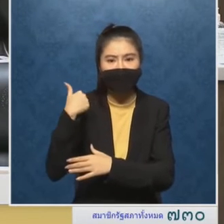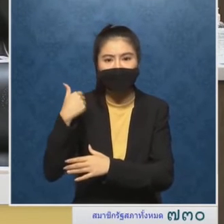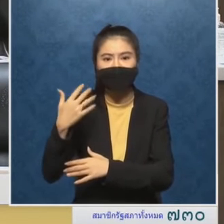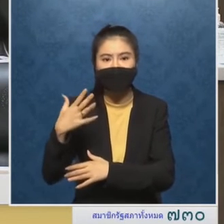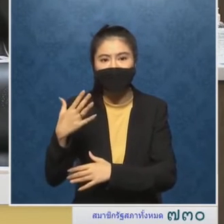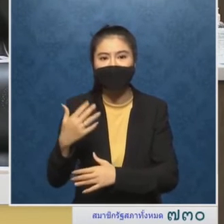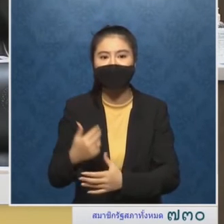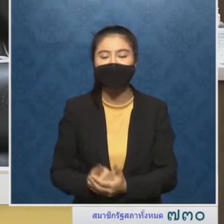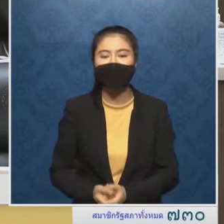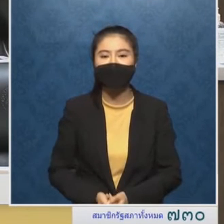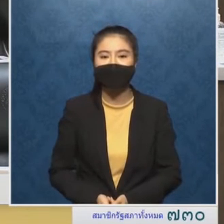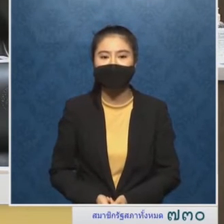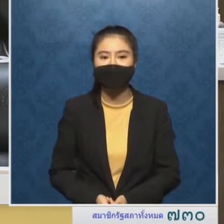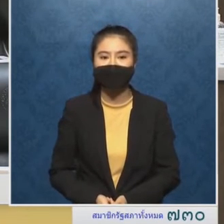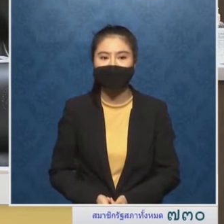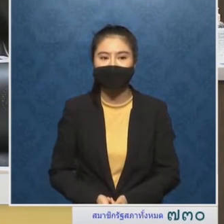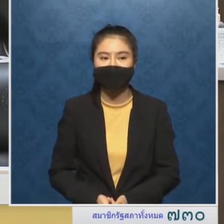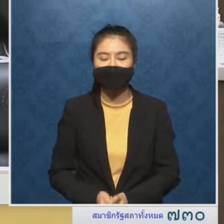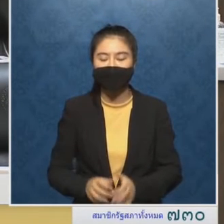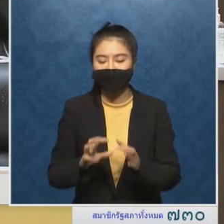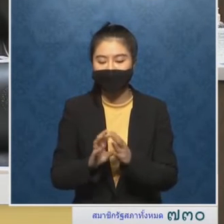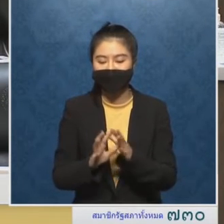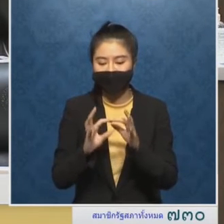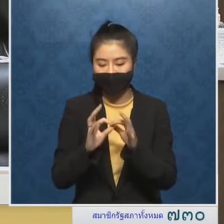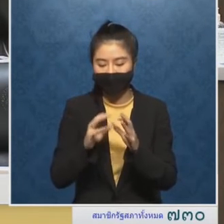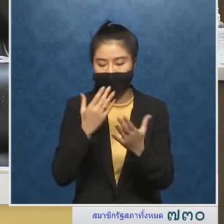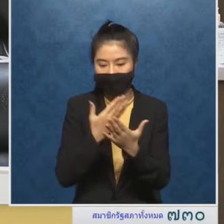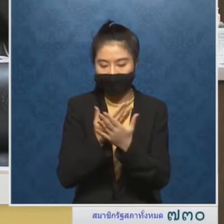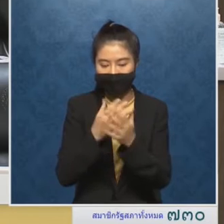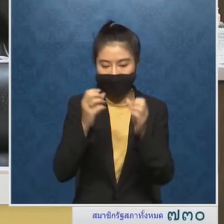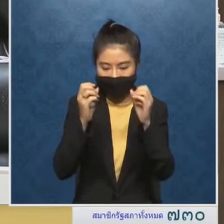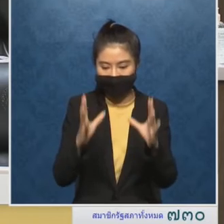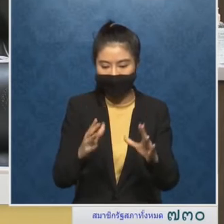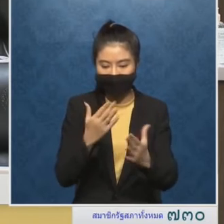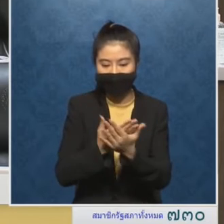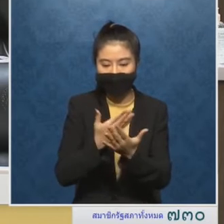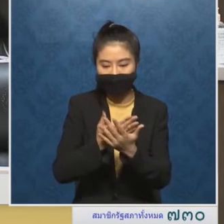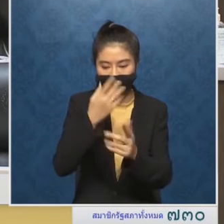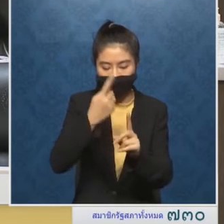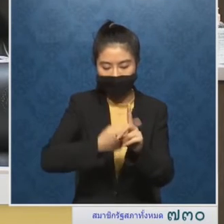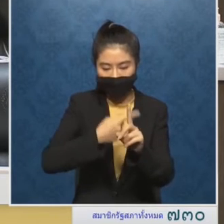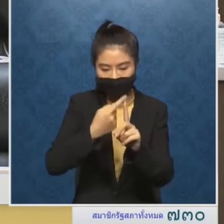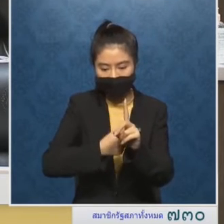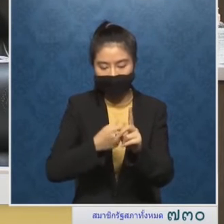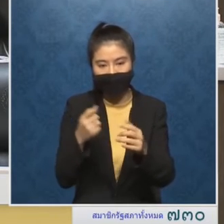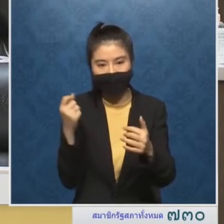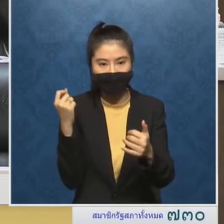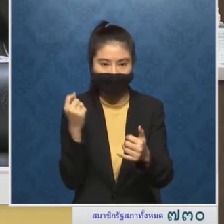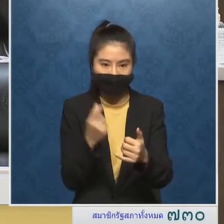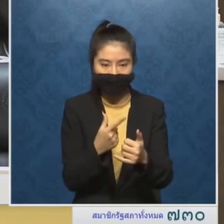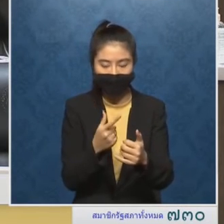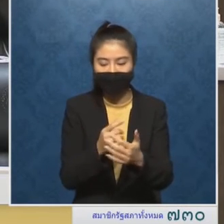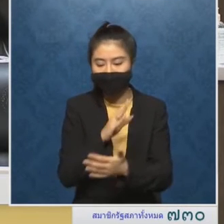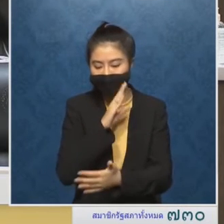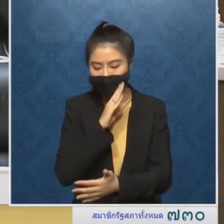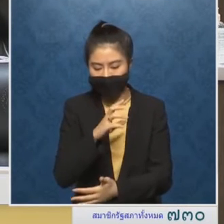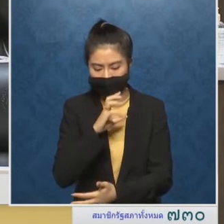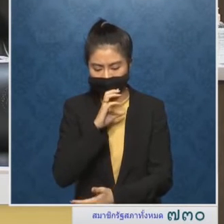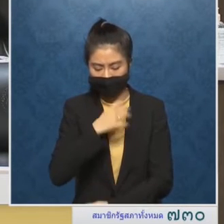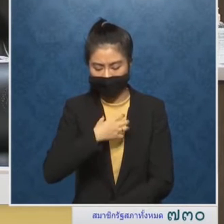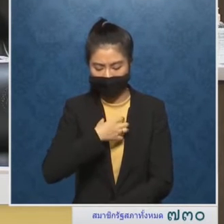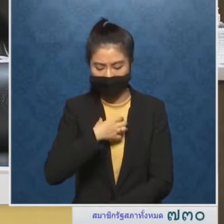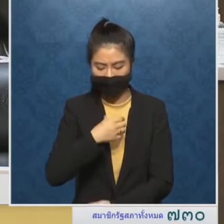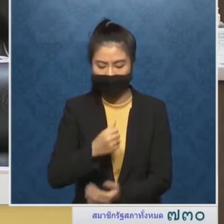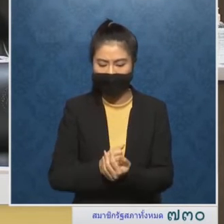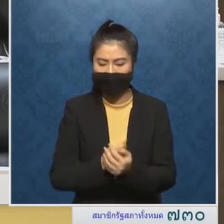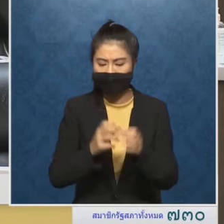ั นอกจากนี้ ยมเรองค่าตบแทนหากต้องการเราจะดงดูดบุคคากรทมคุภาพสูงในระบบการศึก